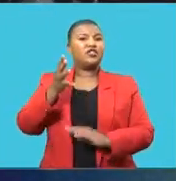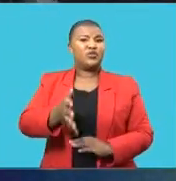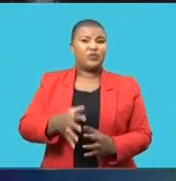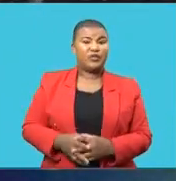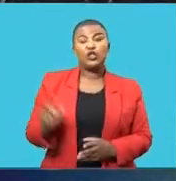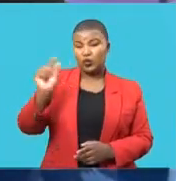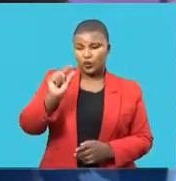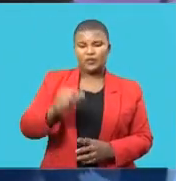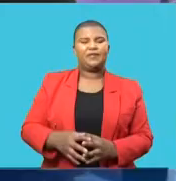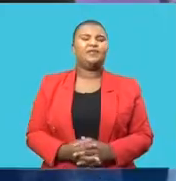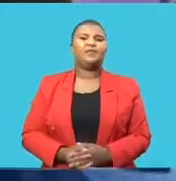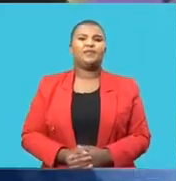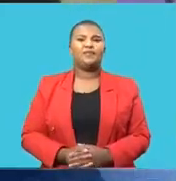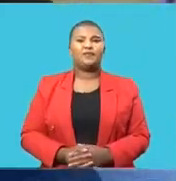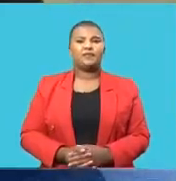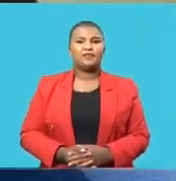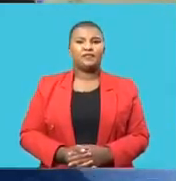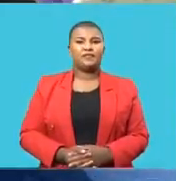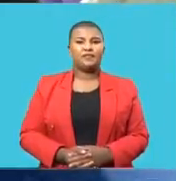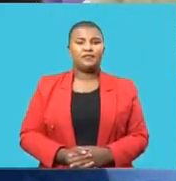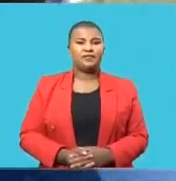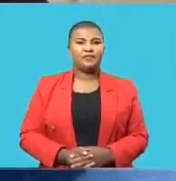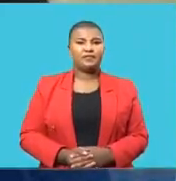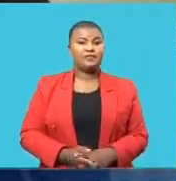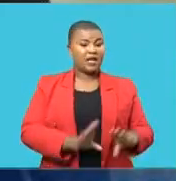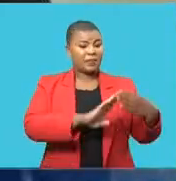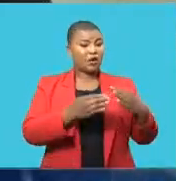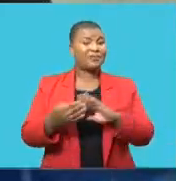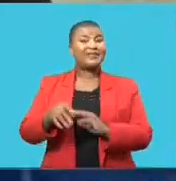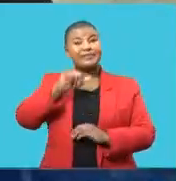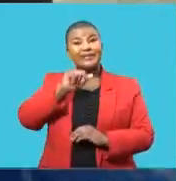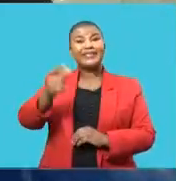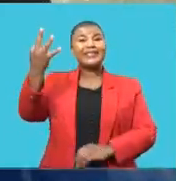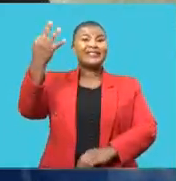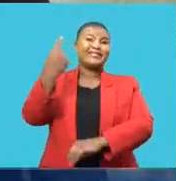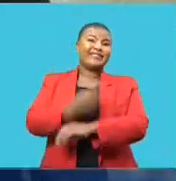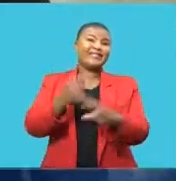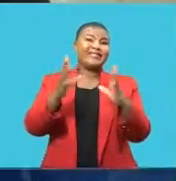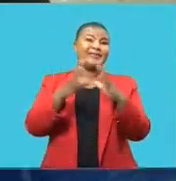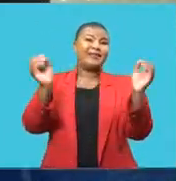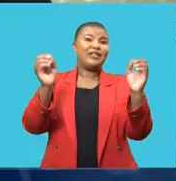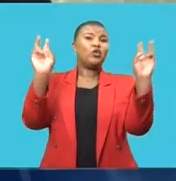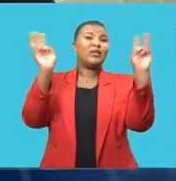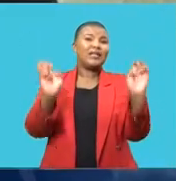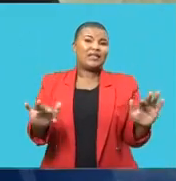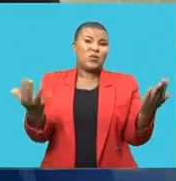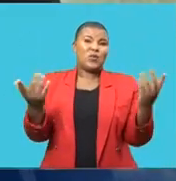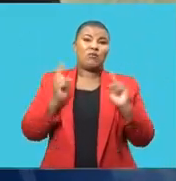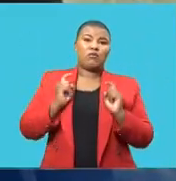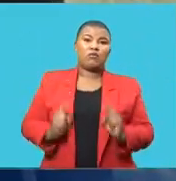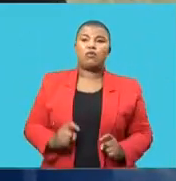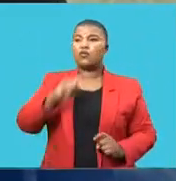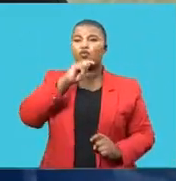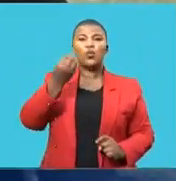as soon as we can. Abahlala bathi sekuze kwaphela izinsuku ezintathu bengenagesi bathi kuyakhathaza ukuthi sebeze